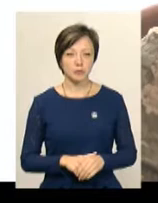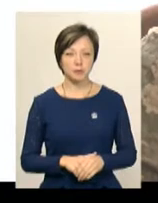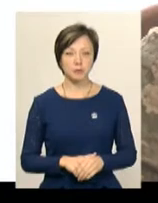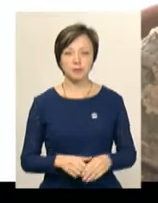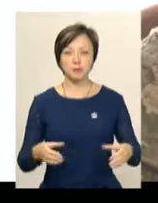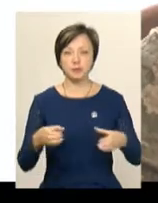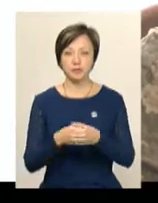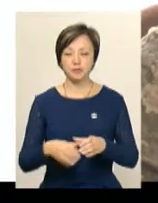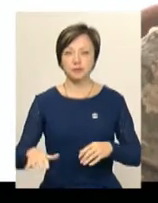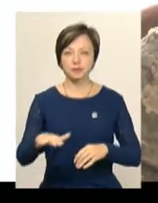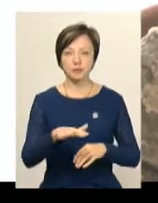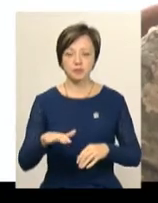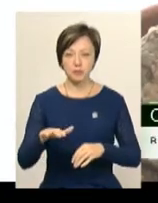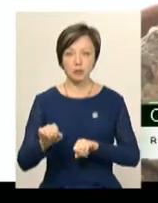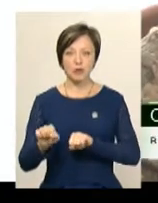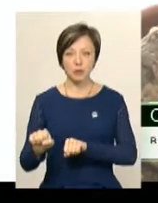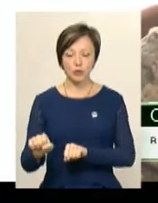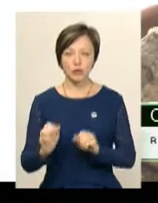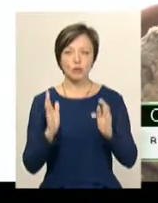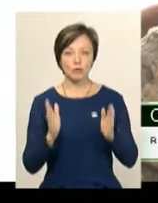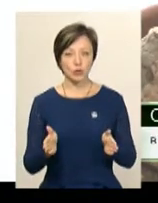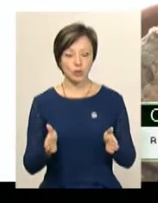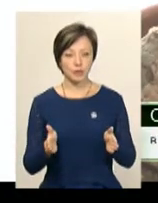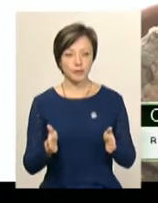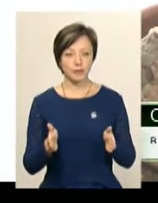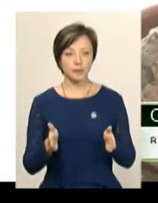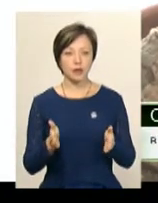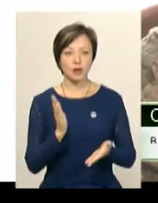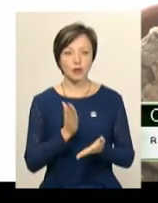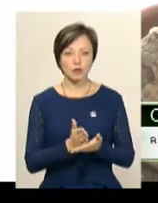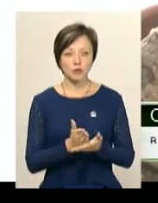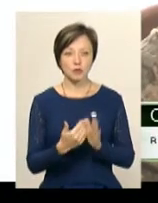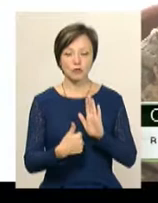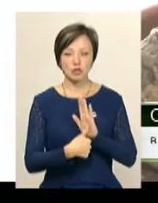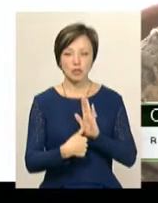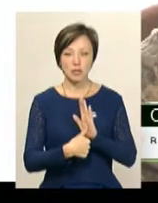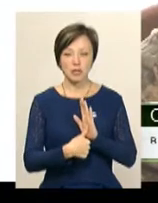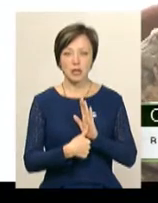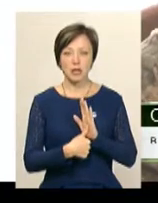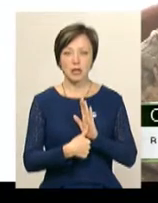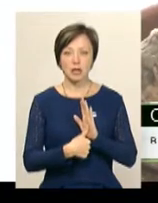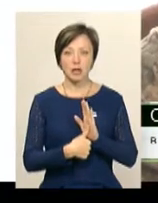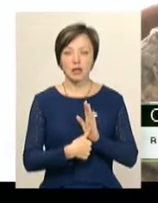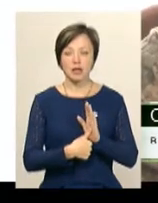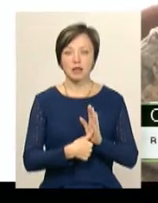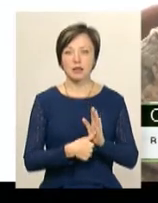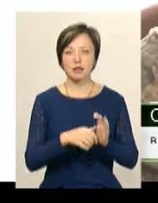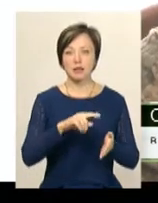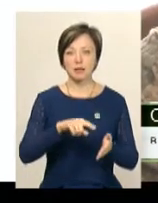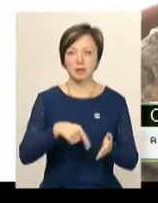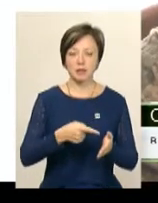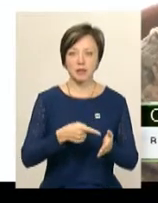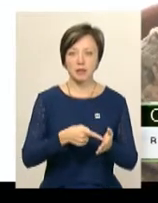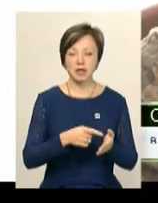Бригада територіальної оборони буде розміщена в 6 на населених пунктах. Це